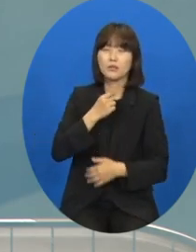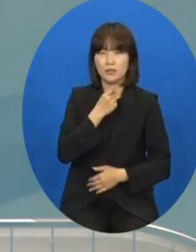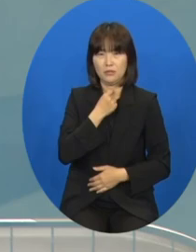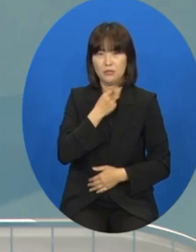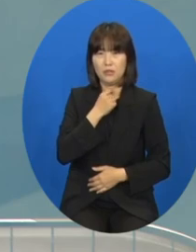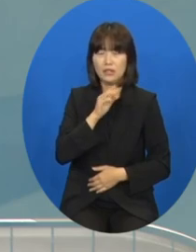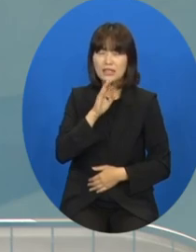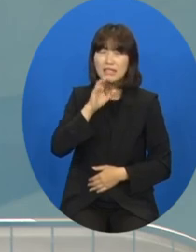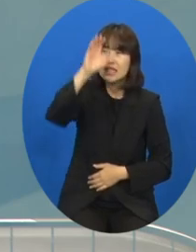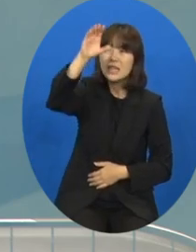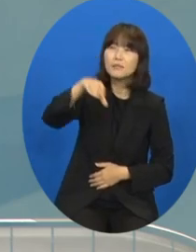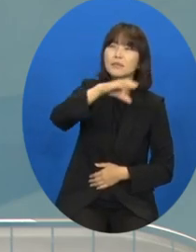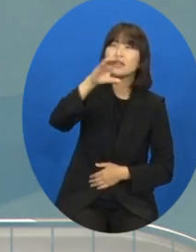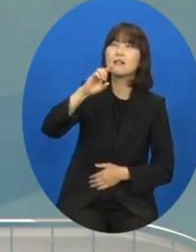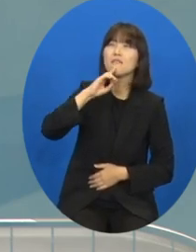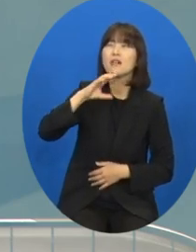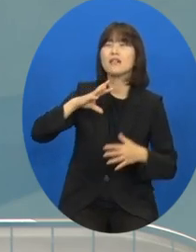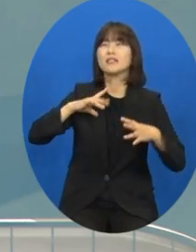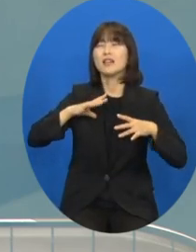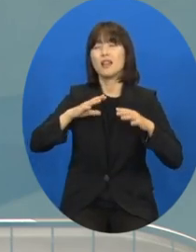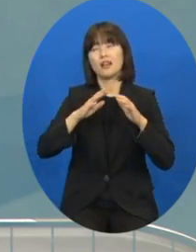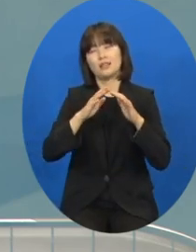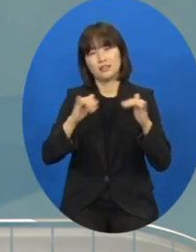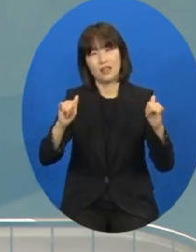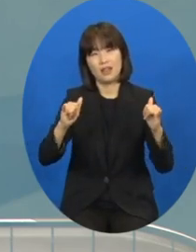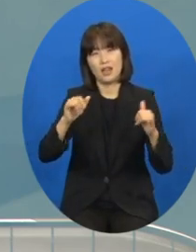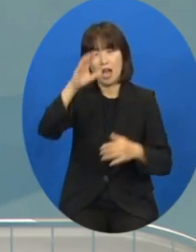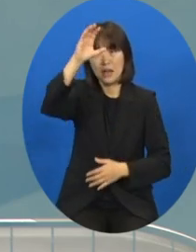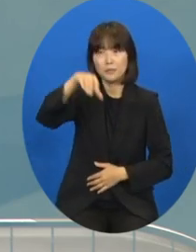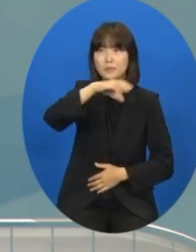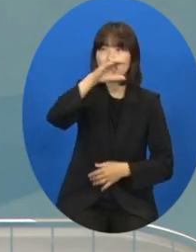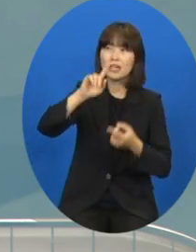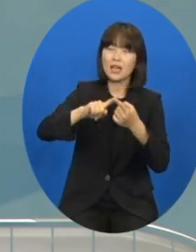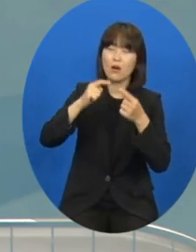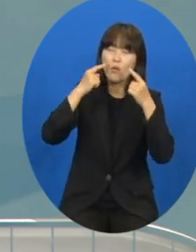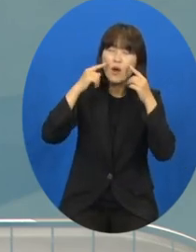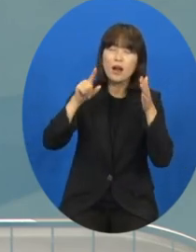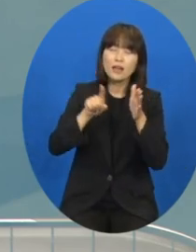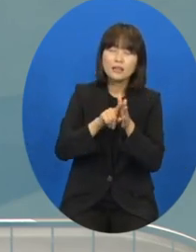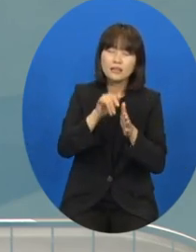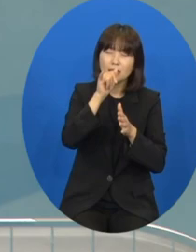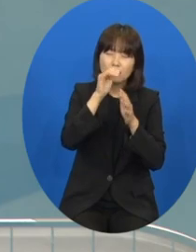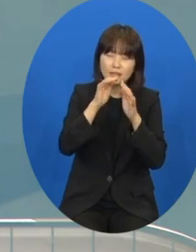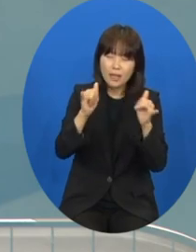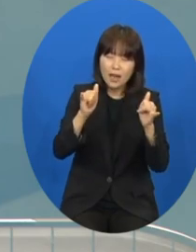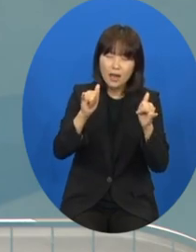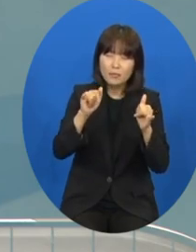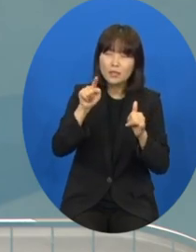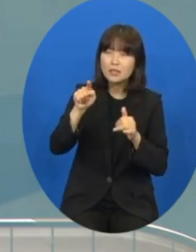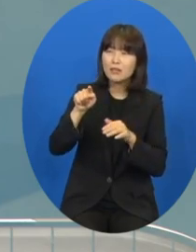진짜 십자가만 자랑하는 사람, 십자가에 대한 확신이 생긴 사람은 그렇게 하는 거예요.